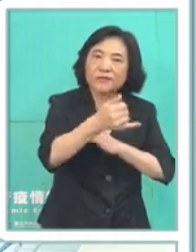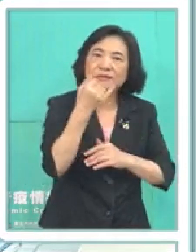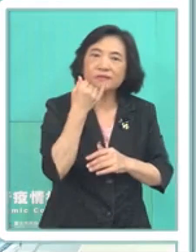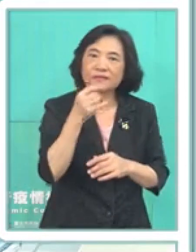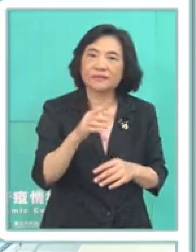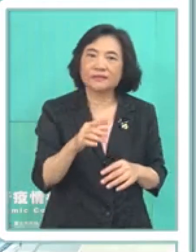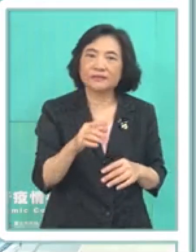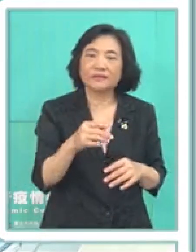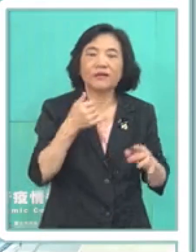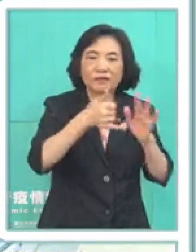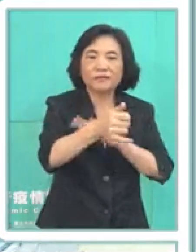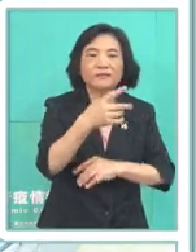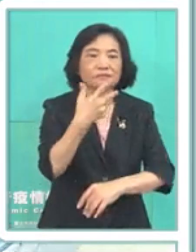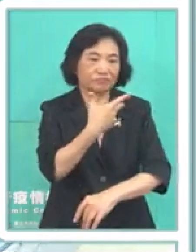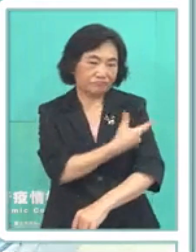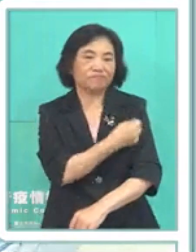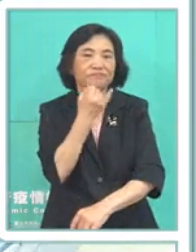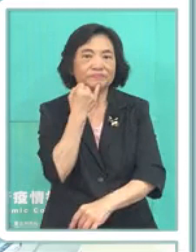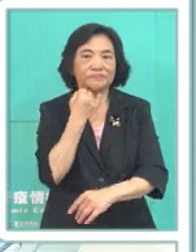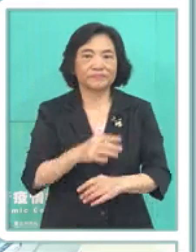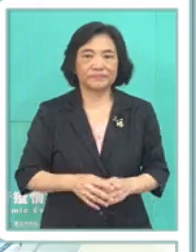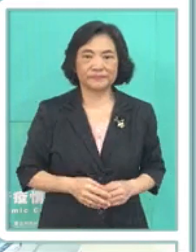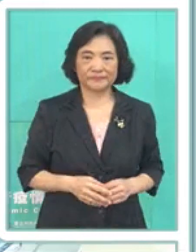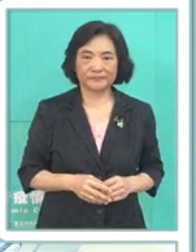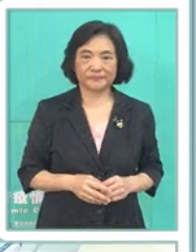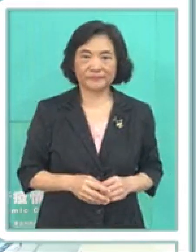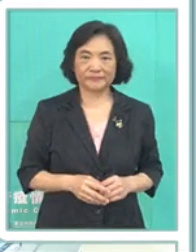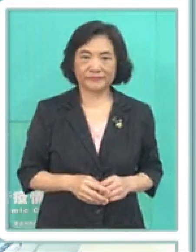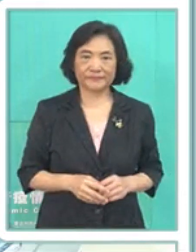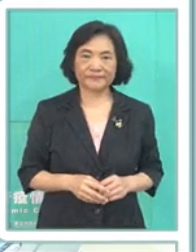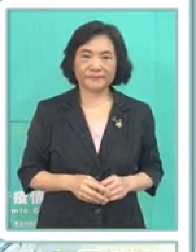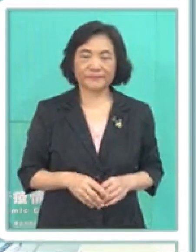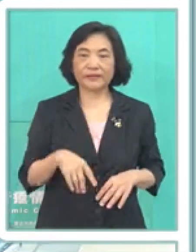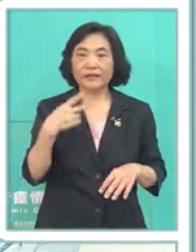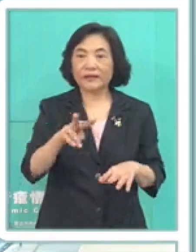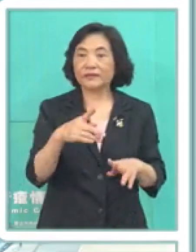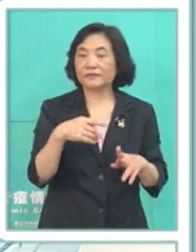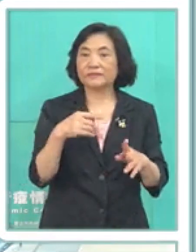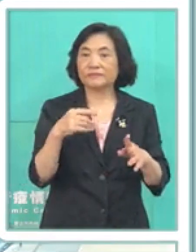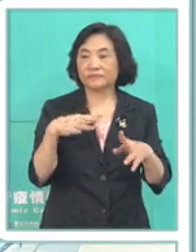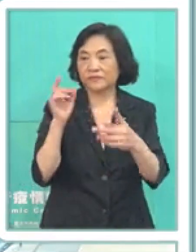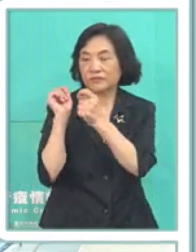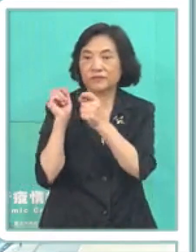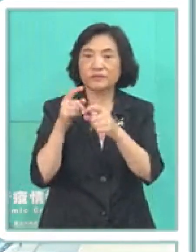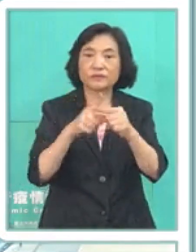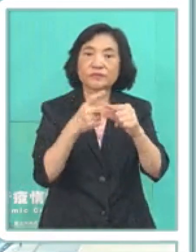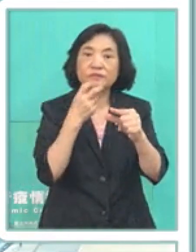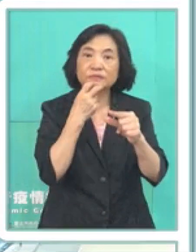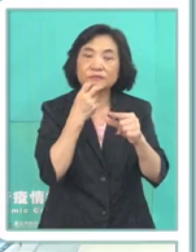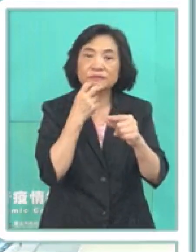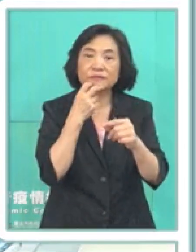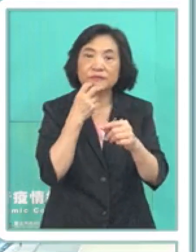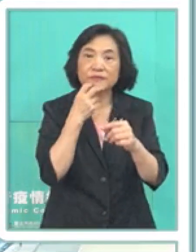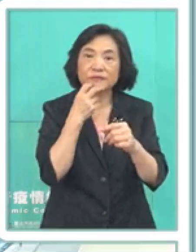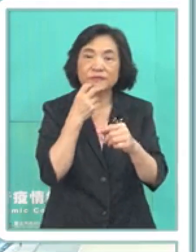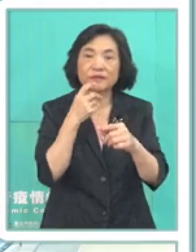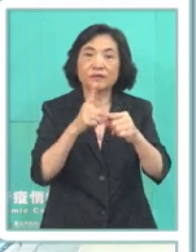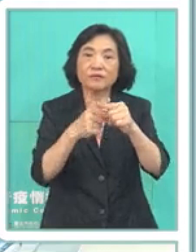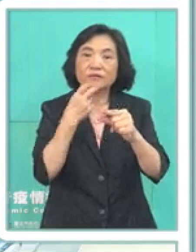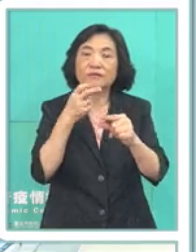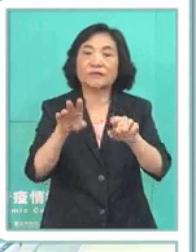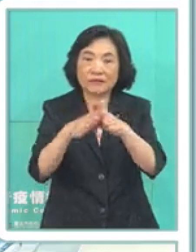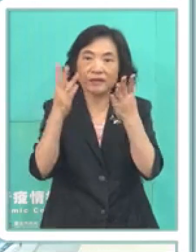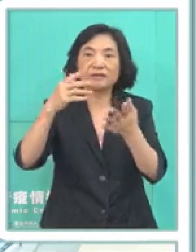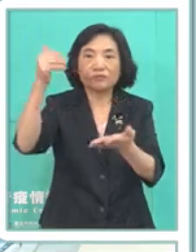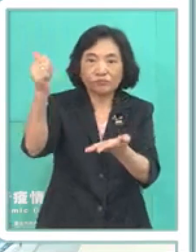以好好的来运用。最后一点就是这几天这个中央的这个疫苗不断的开始推出